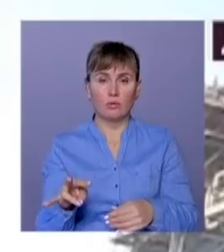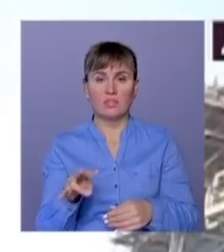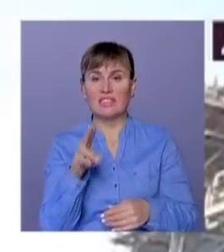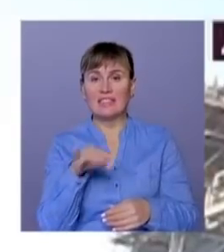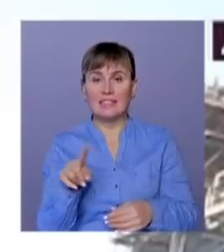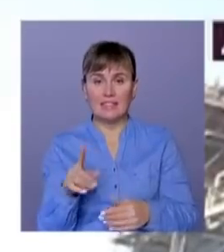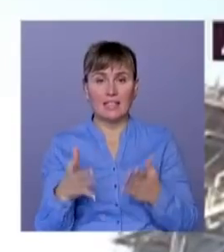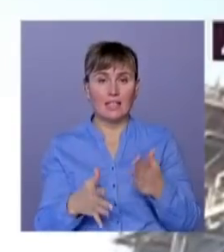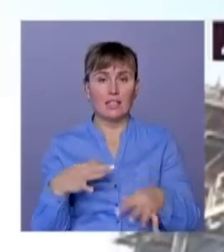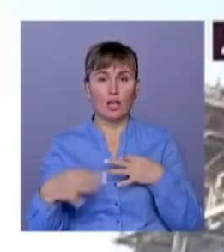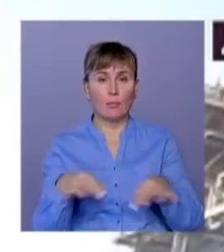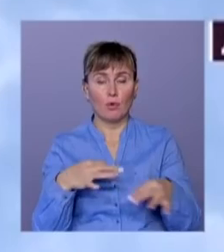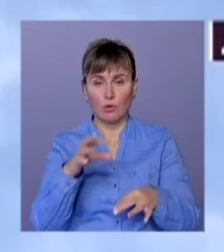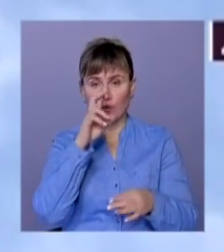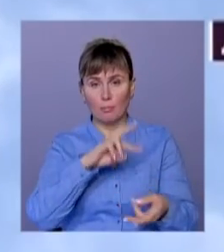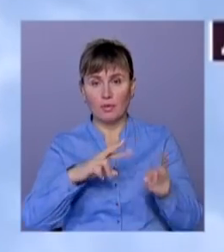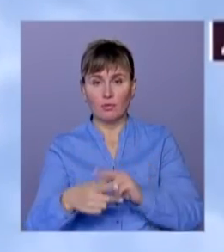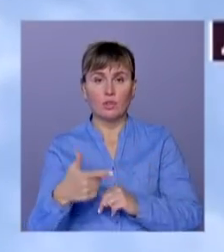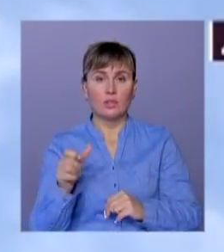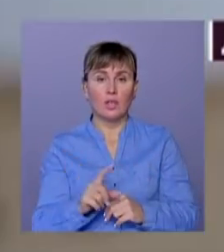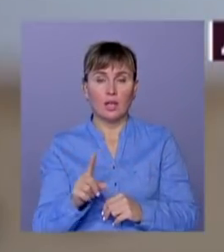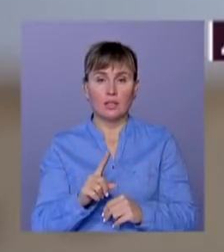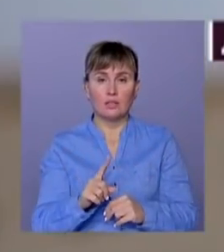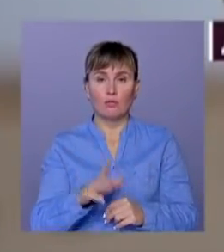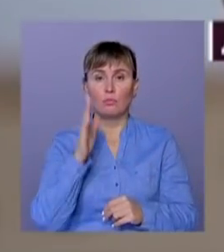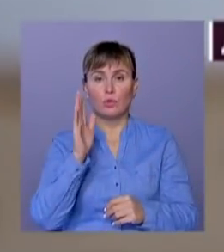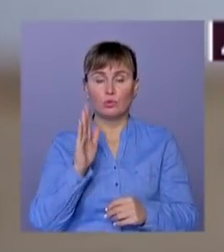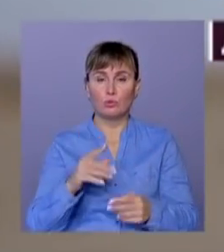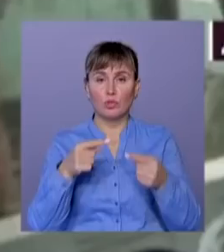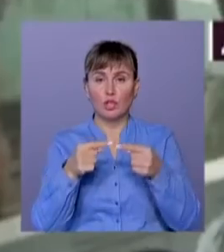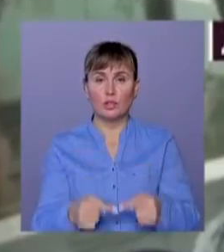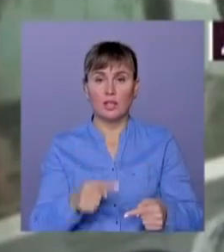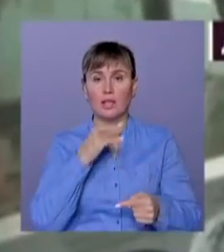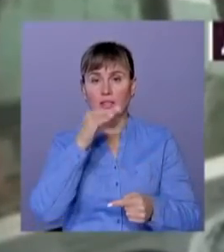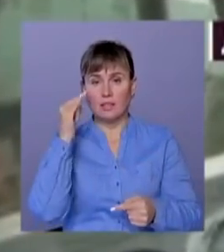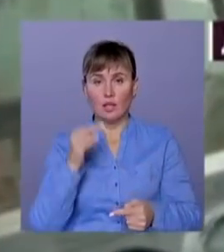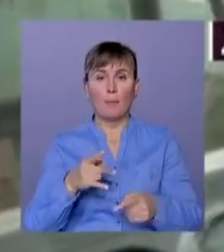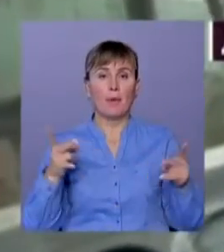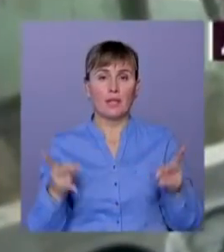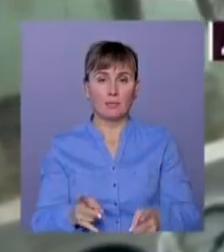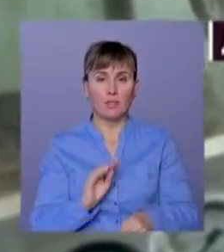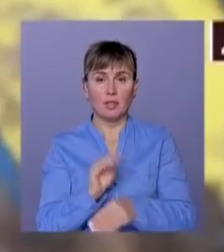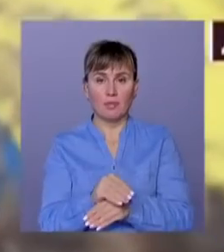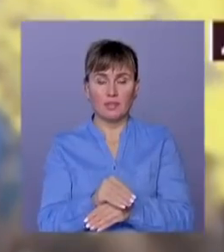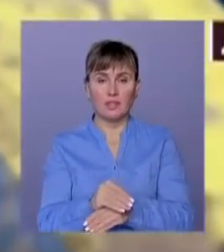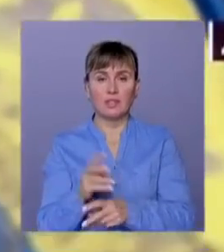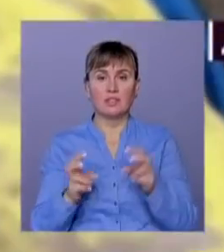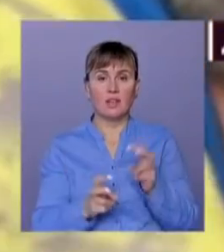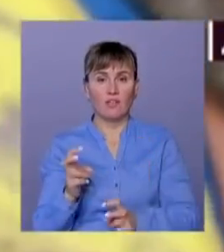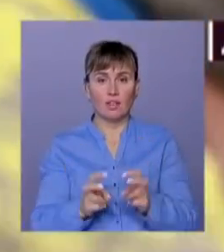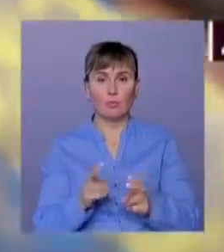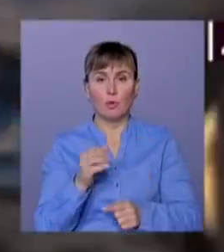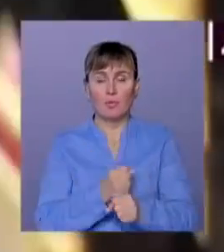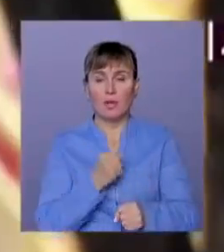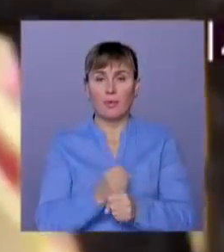если коммунальный транспорт переведут на газ. В будущем, уточнил Бозумбаев, Казахстану все-таки понадобится дополнительный завод по